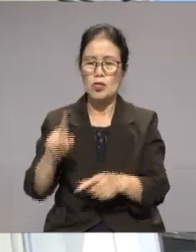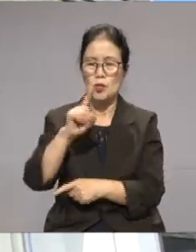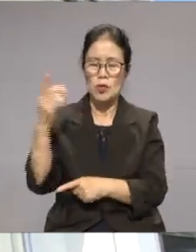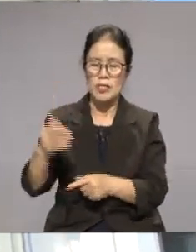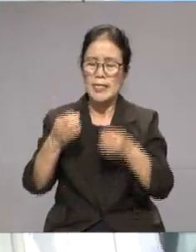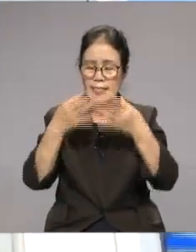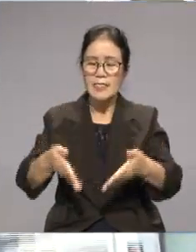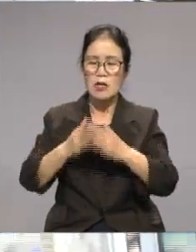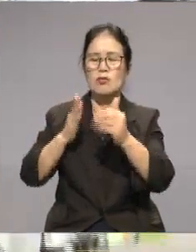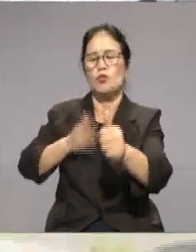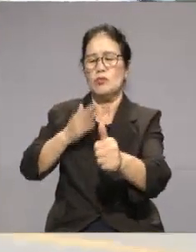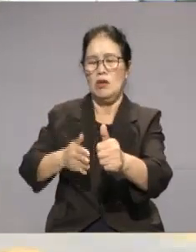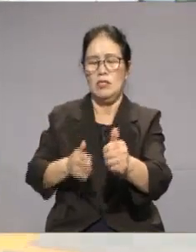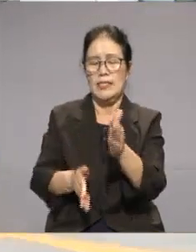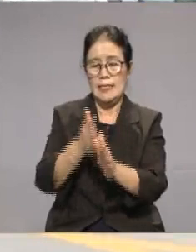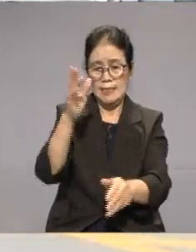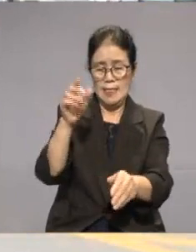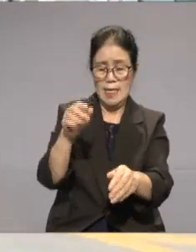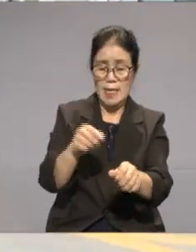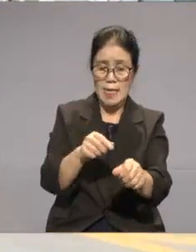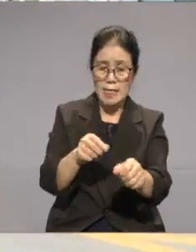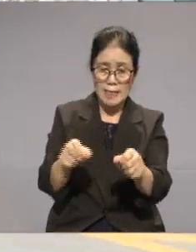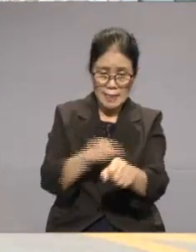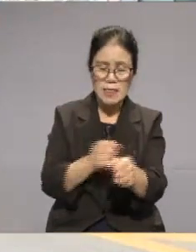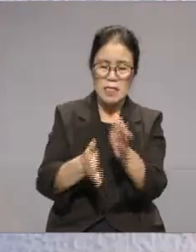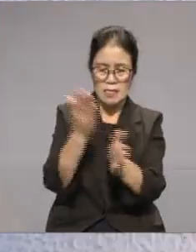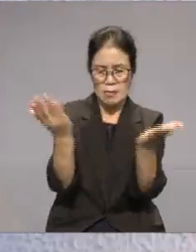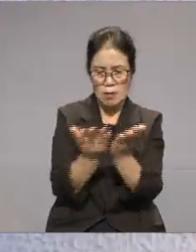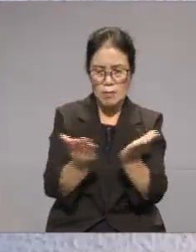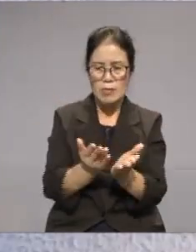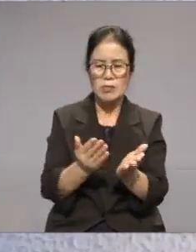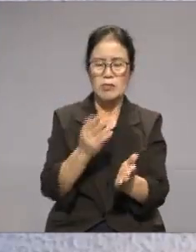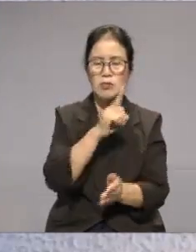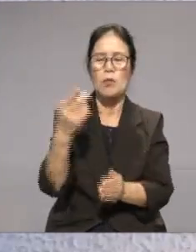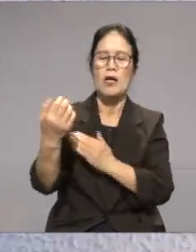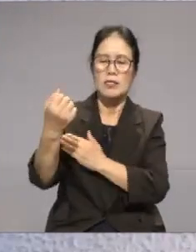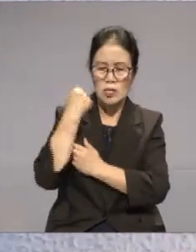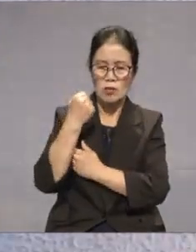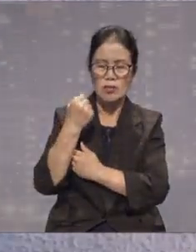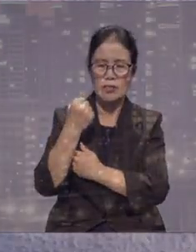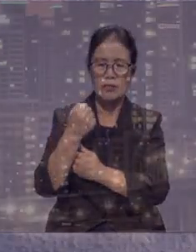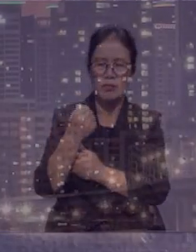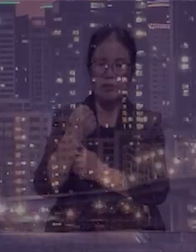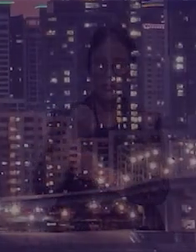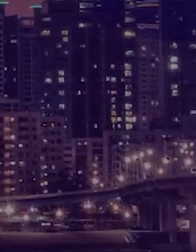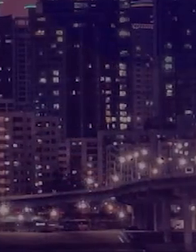등 특례시 규모에 걸맞은 소방력을 확보해 나갈 계획입니다. OBS 뉴스 김대영입니다.